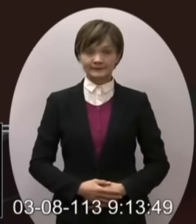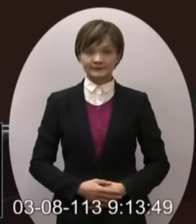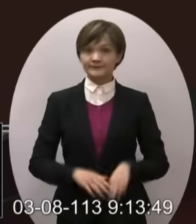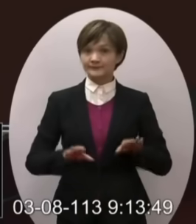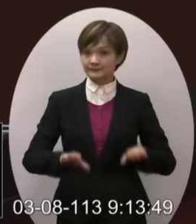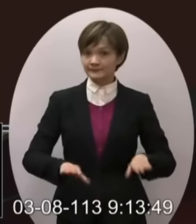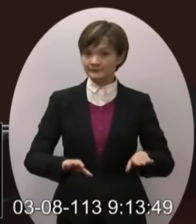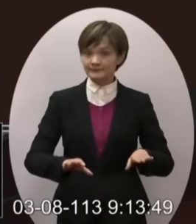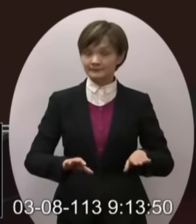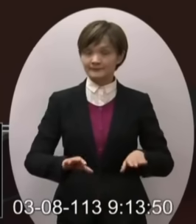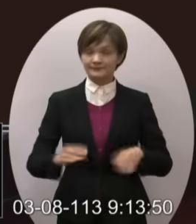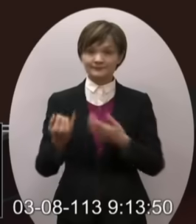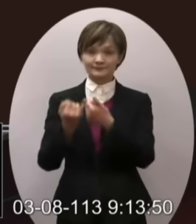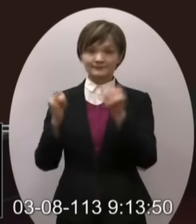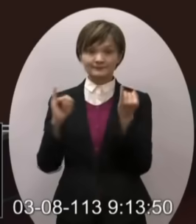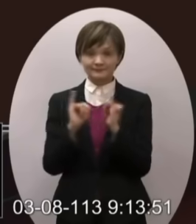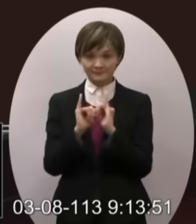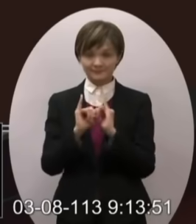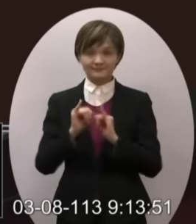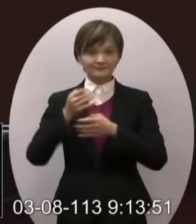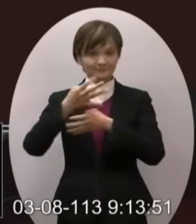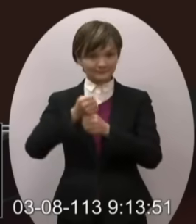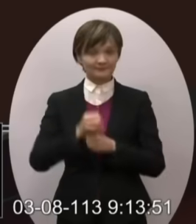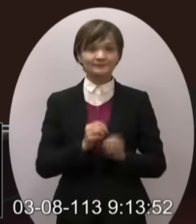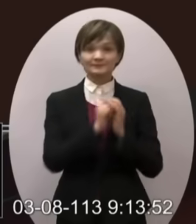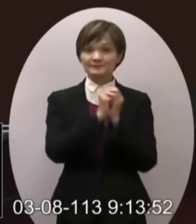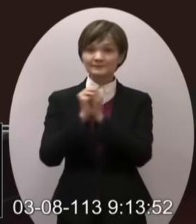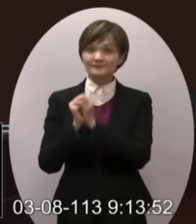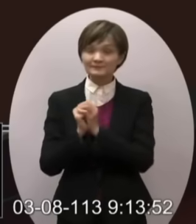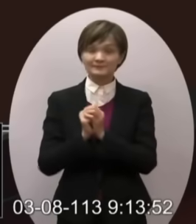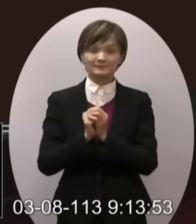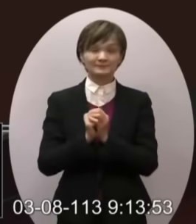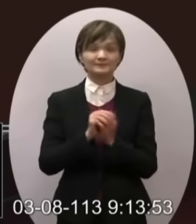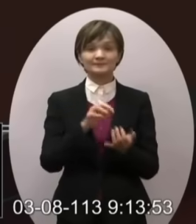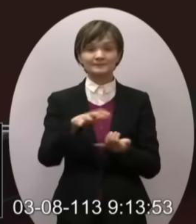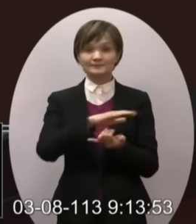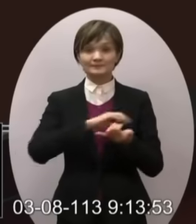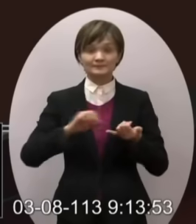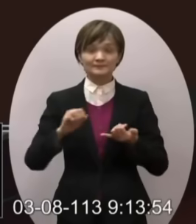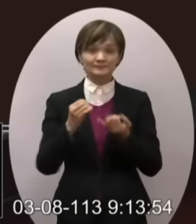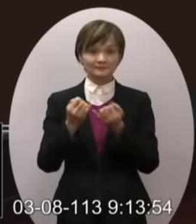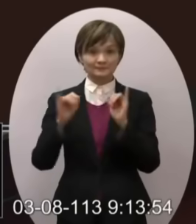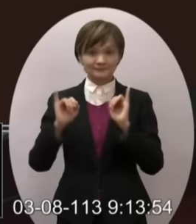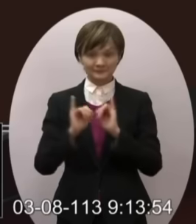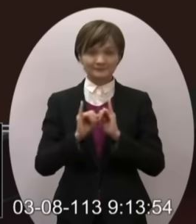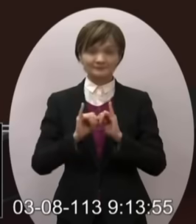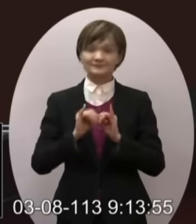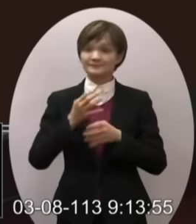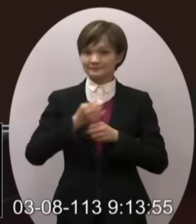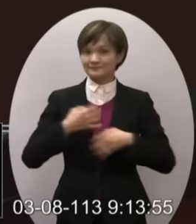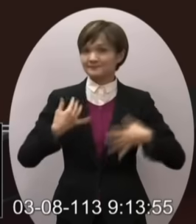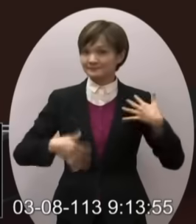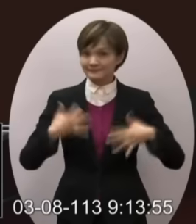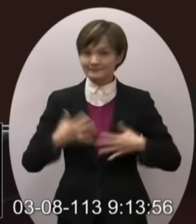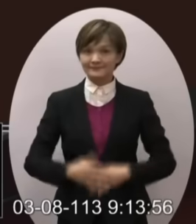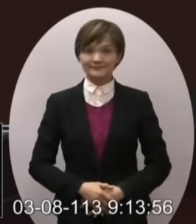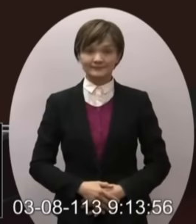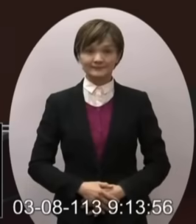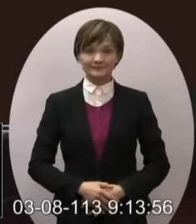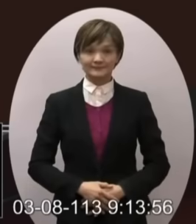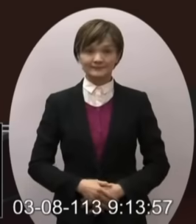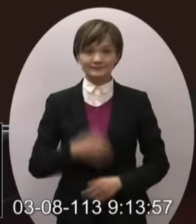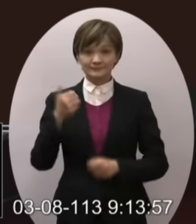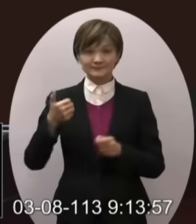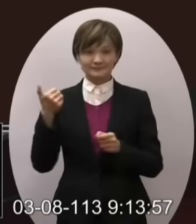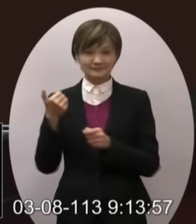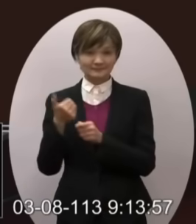今天是妇女节，祝天下的女性同胞妇女节快乐，也向50年来